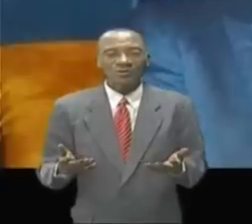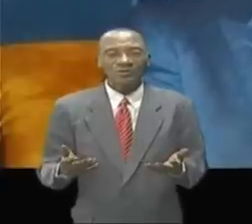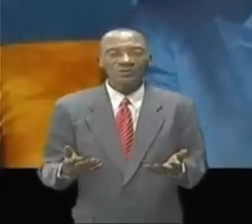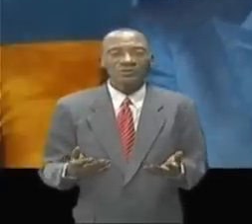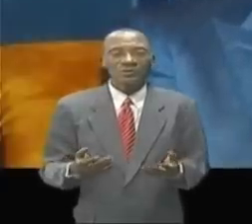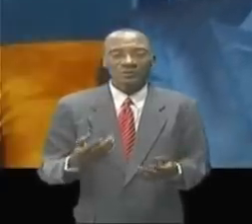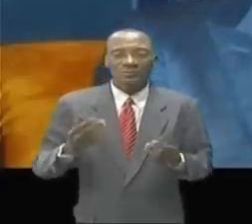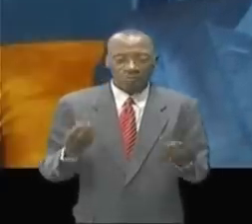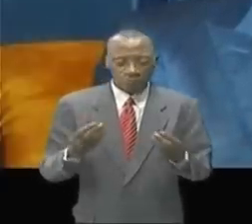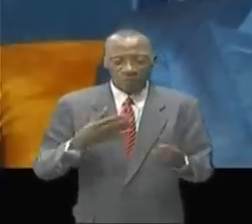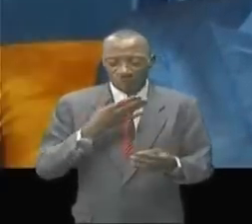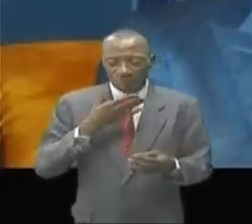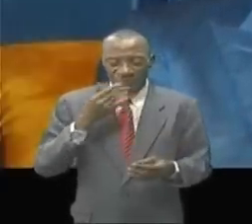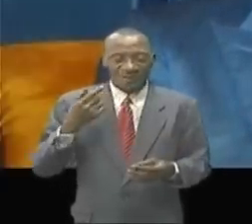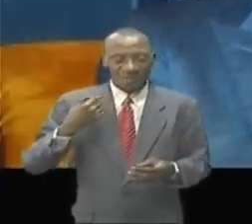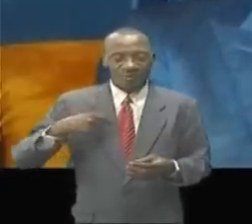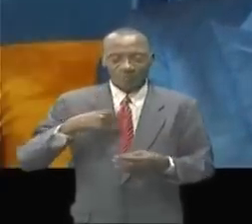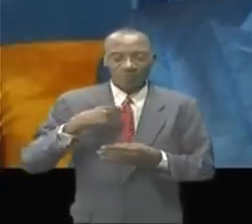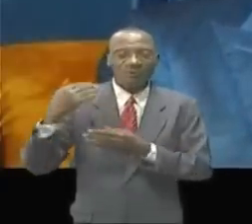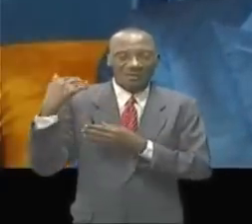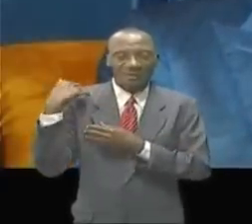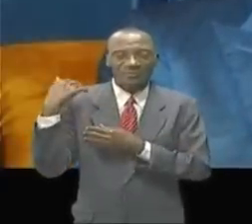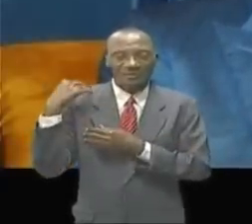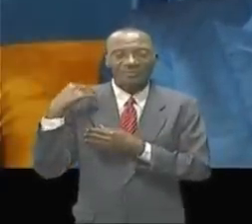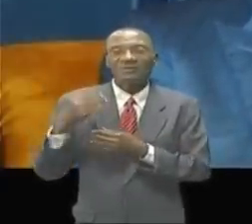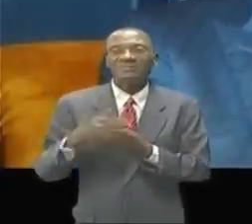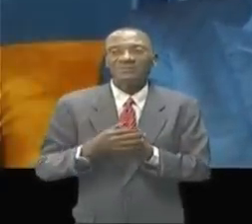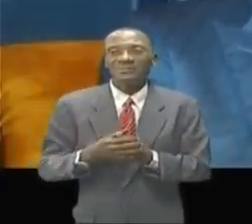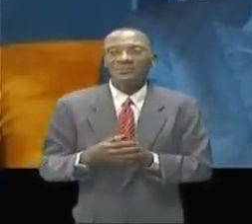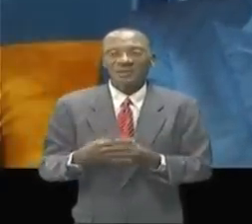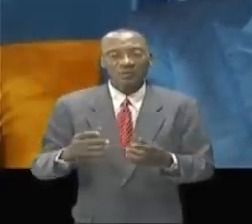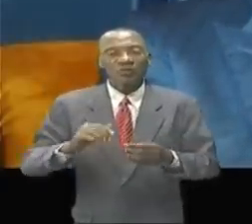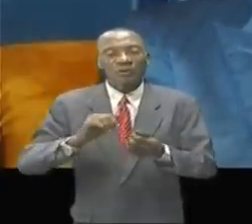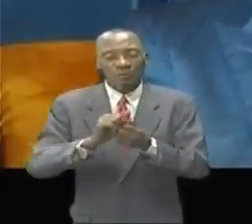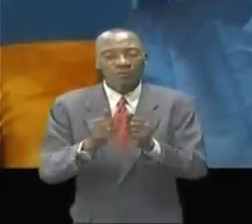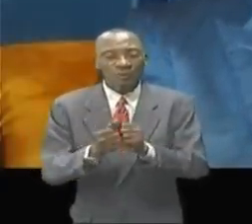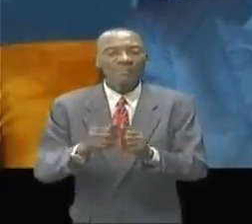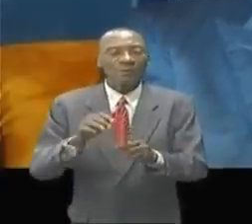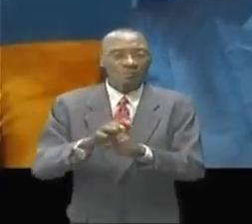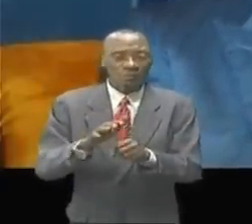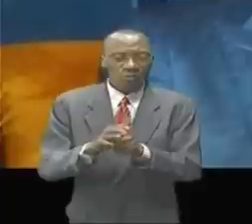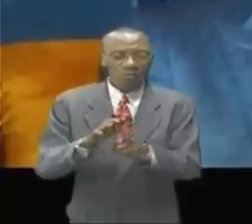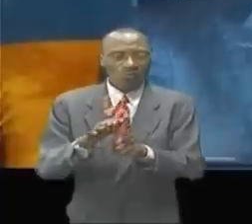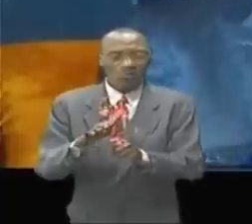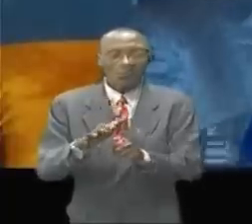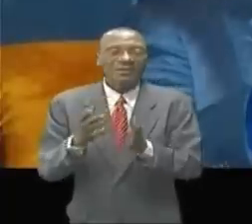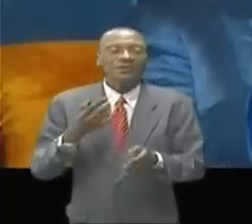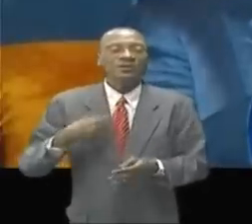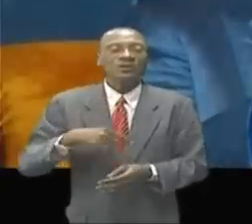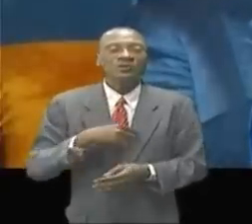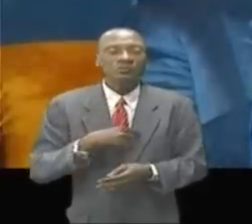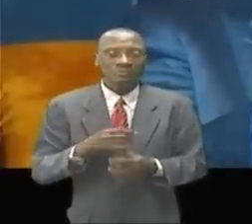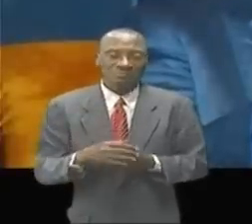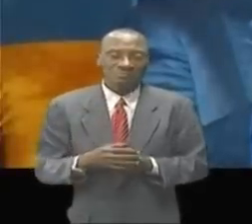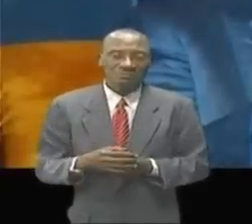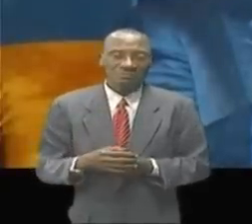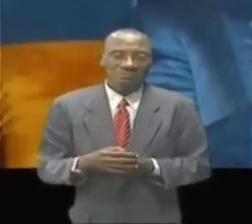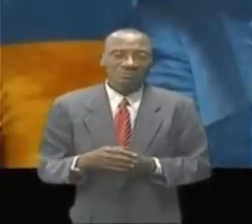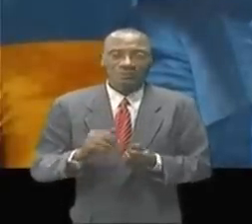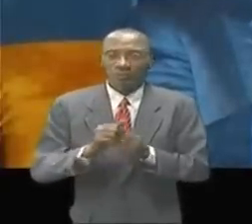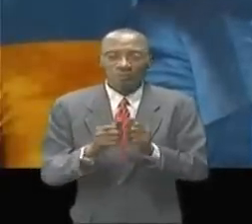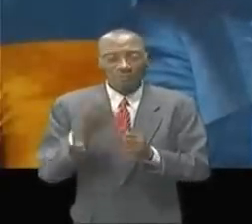leadership à ce niveau-là, l'intérêt aussi, il y a des questions qui nous intéressent. Vous avez, par exemple, la question de la